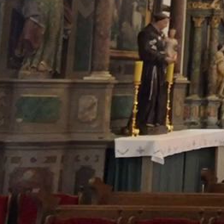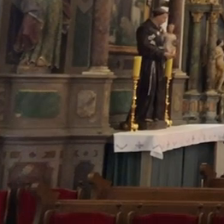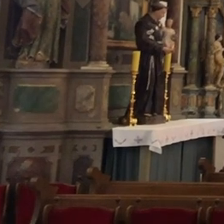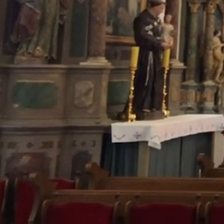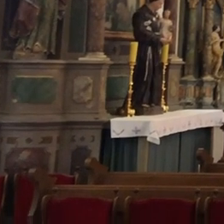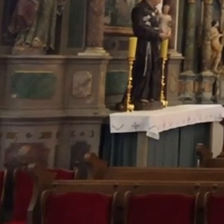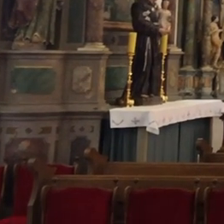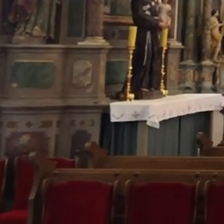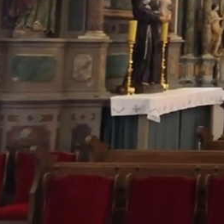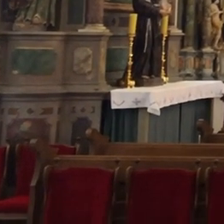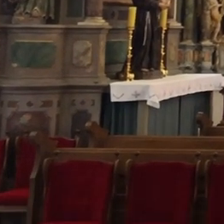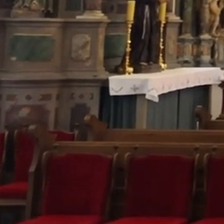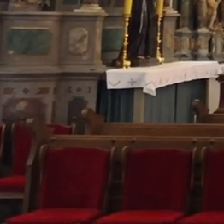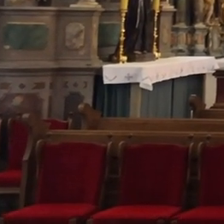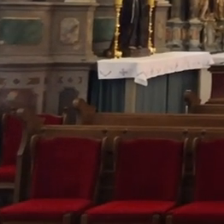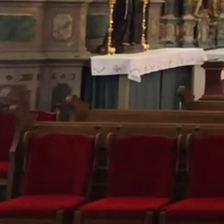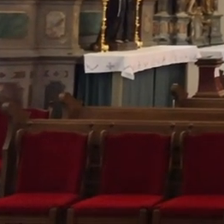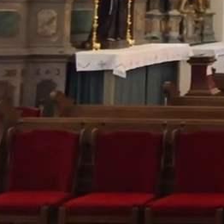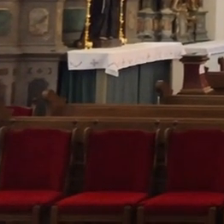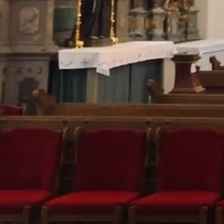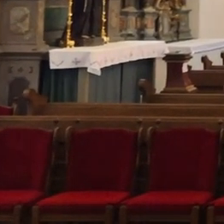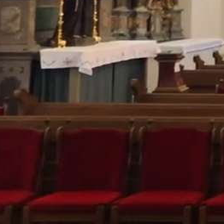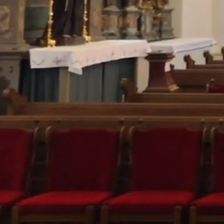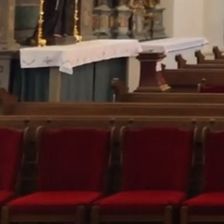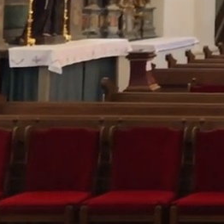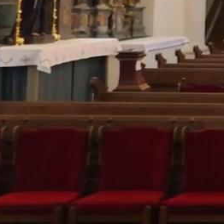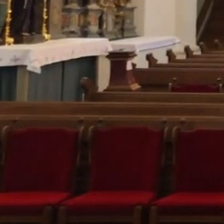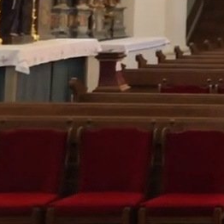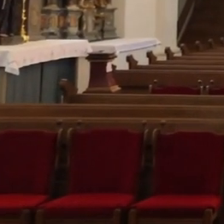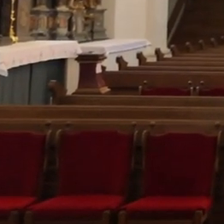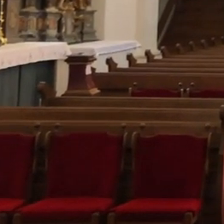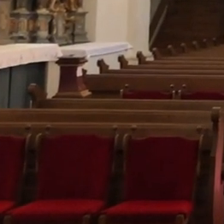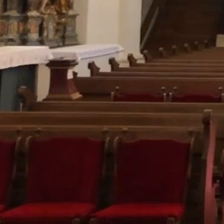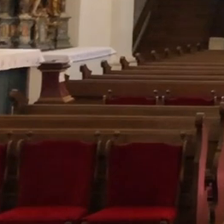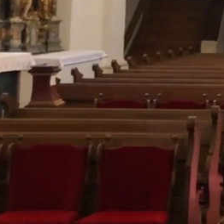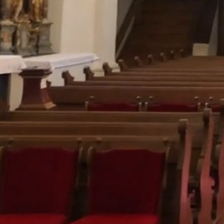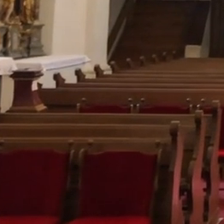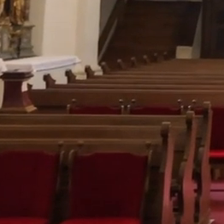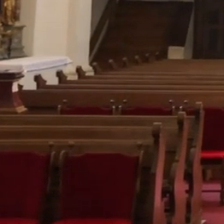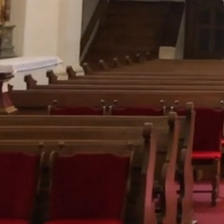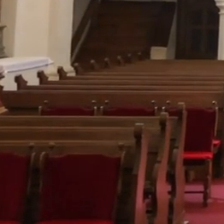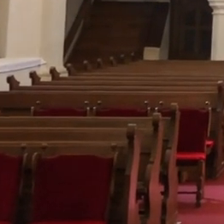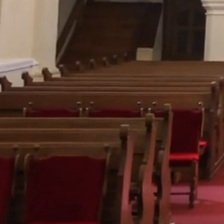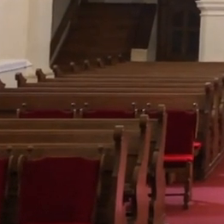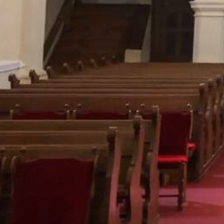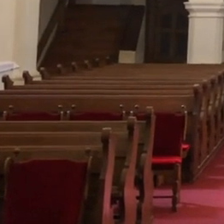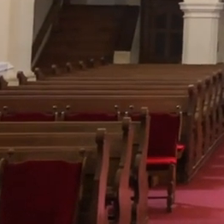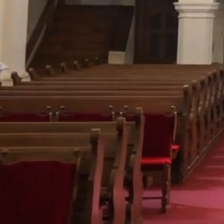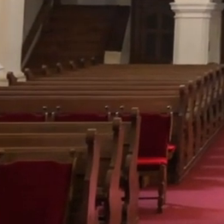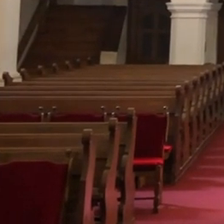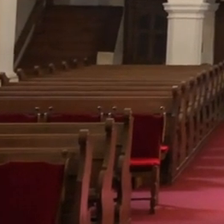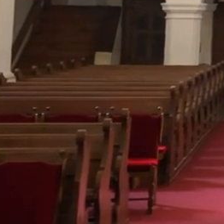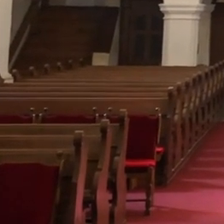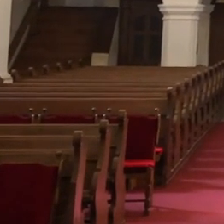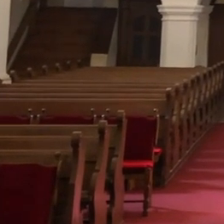svećenik jer ja sam sa 28 godina tek odlučio biti svećenik, a sa 36 godina sam tek zaređen za svećenika, tako da sam nekakav život i